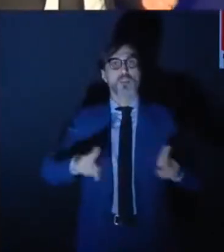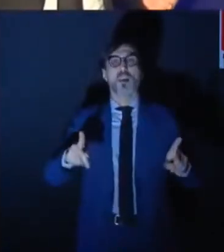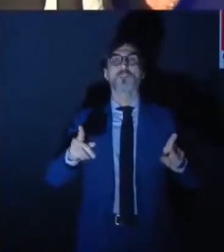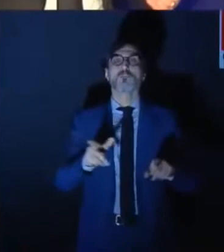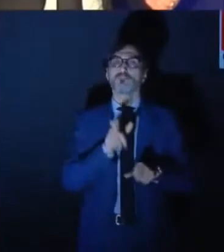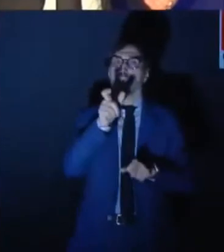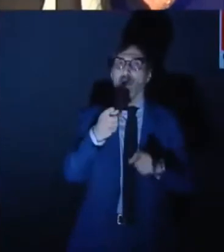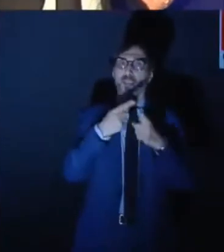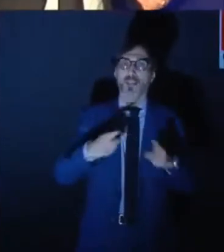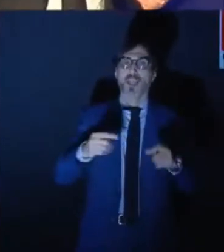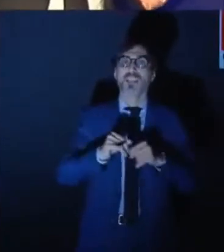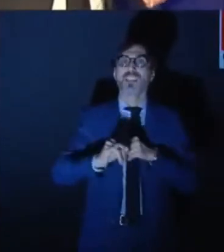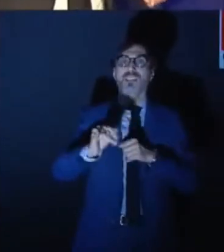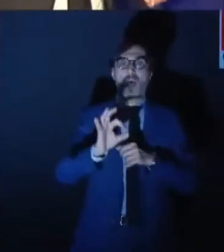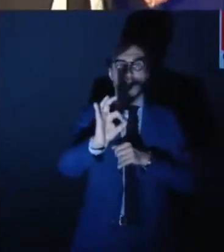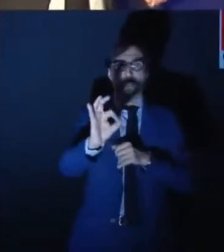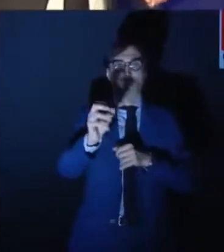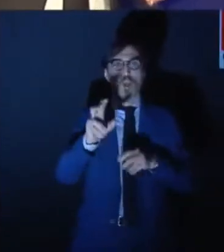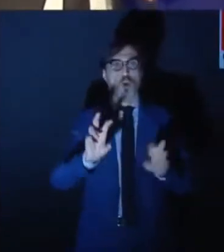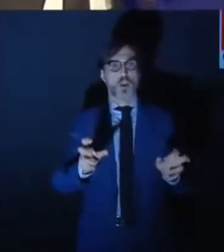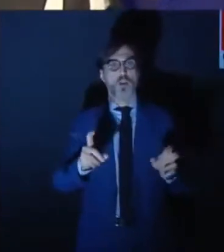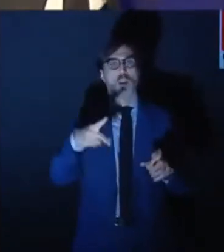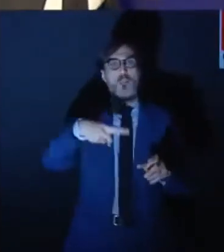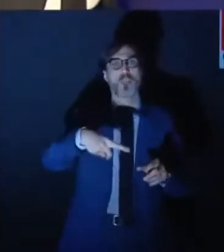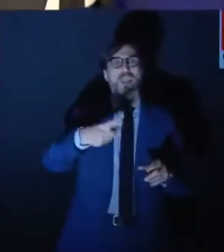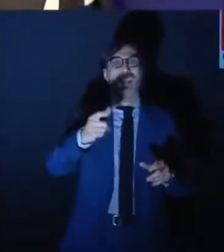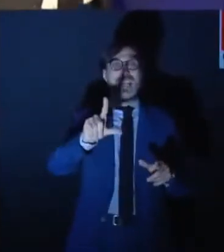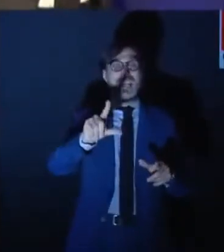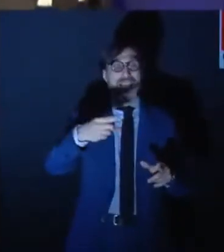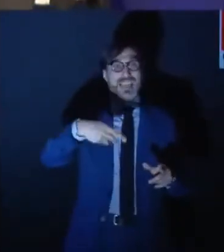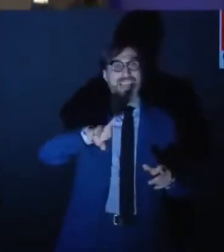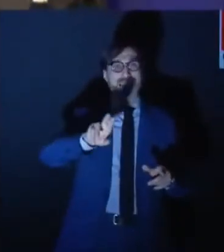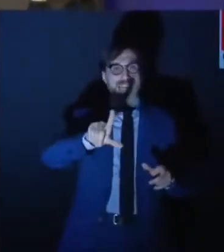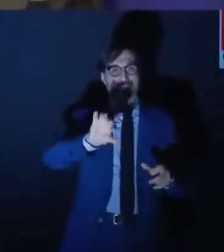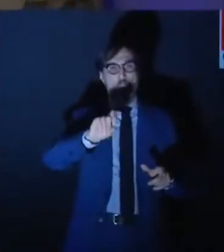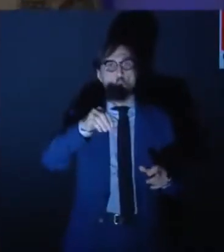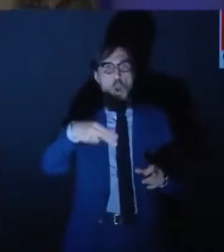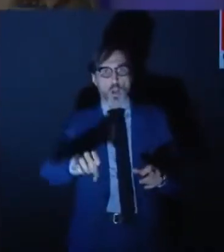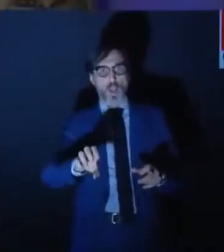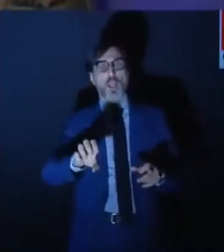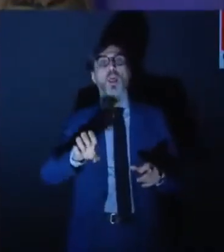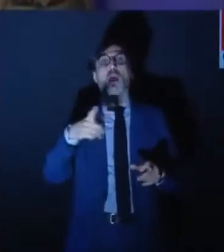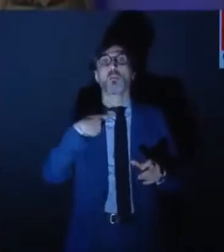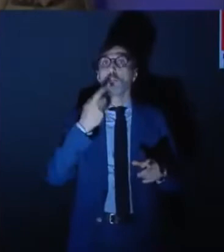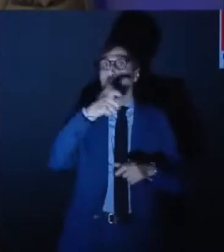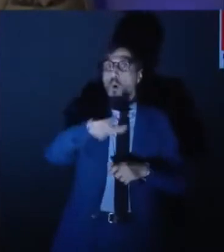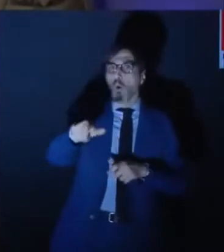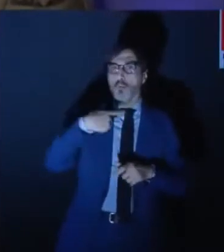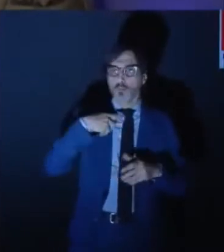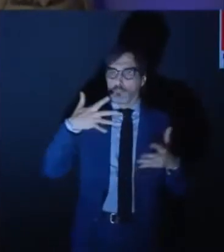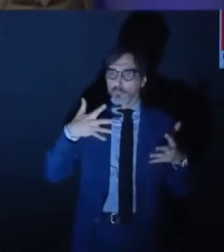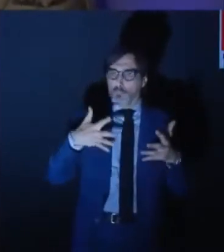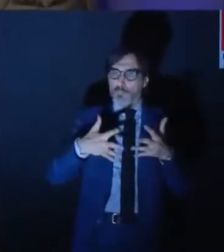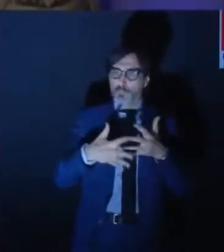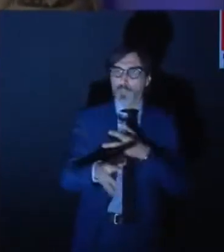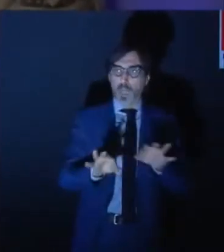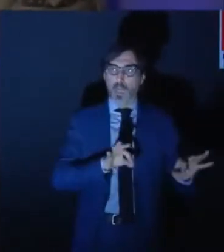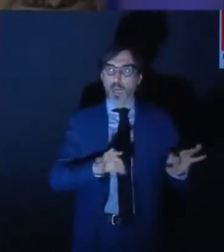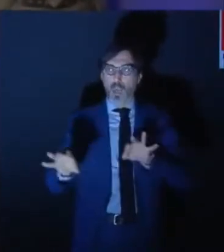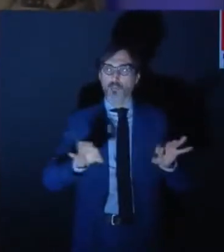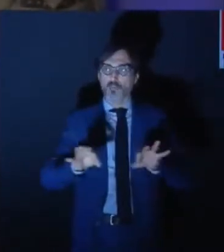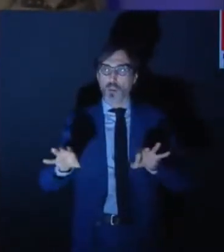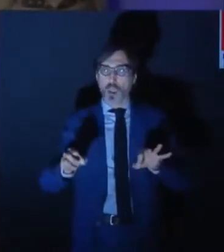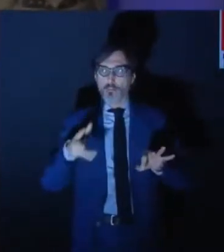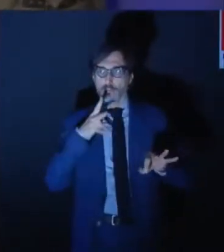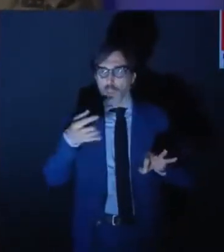speciale a distanza 0 regia di pierre dion per aver saputo scavare con una regia sapiente con